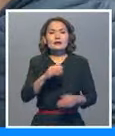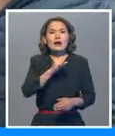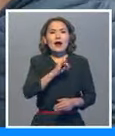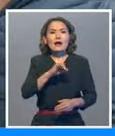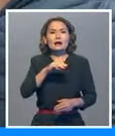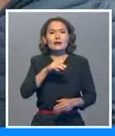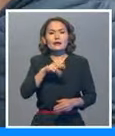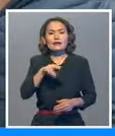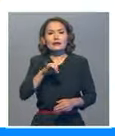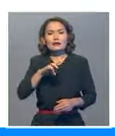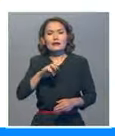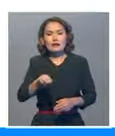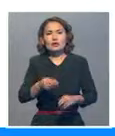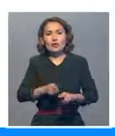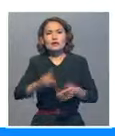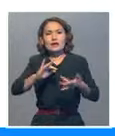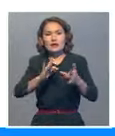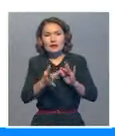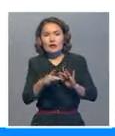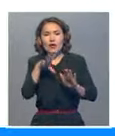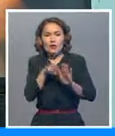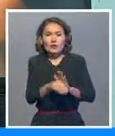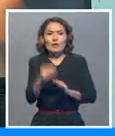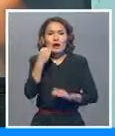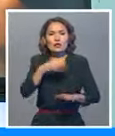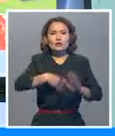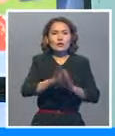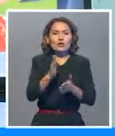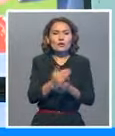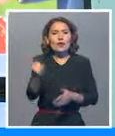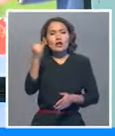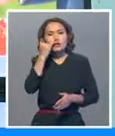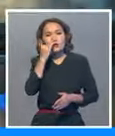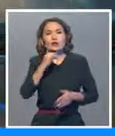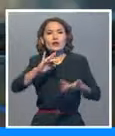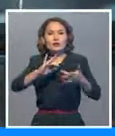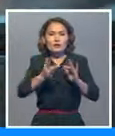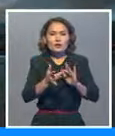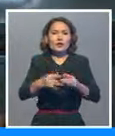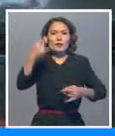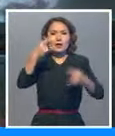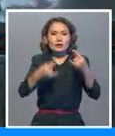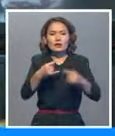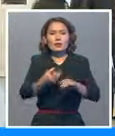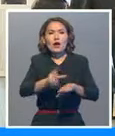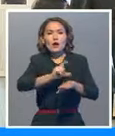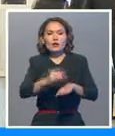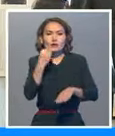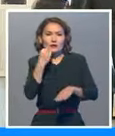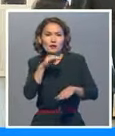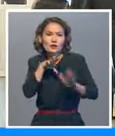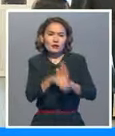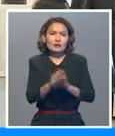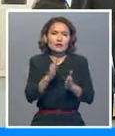8 мыңнан астам тұрғынның қолданысында. Тағы осынша абонент ID.TV, ID.Phone игілігін көріп отыр. Оптикалық талшықты жүйелерді орнату мен